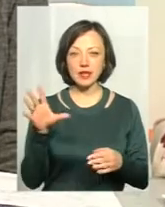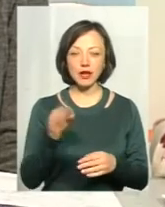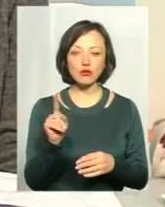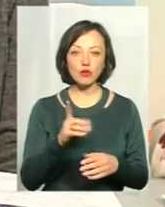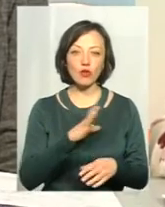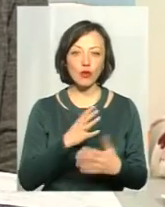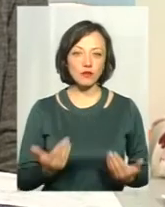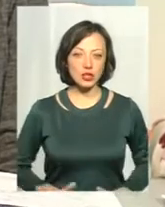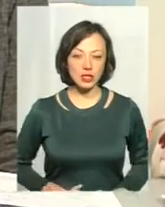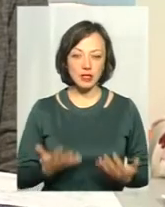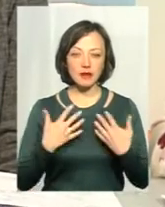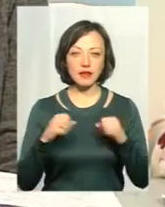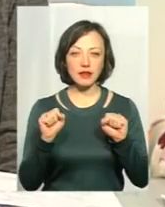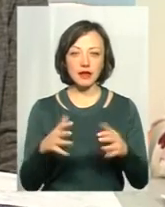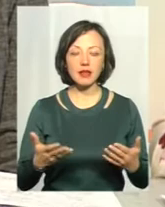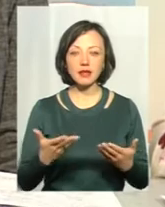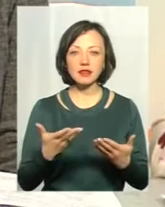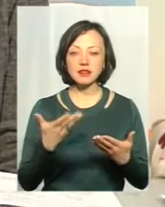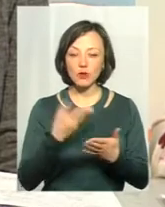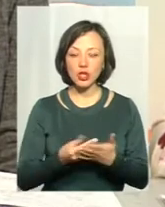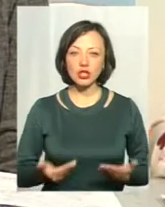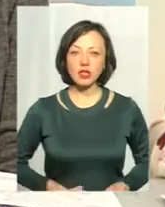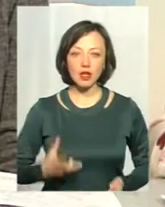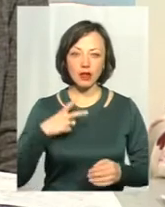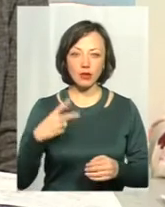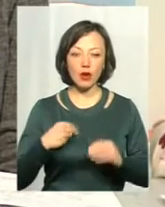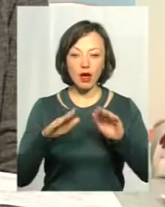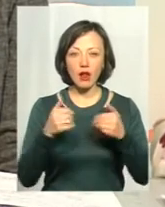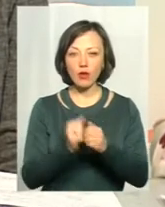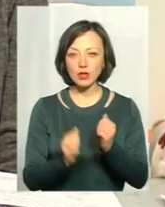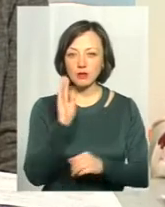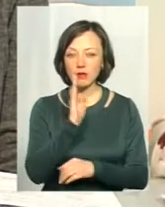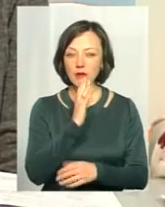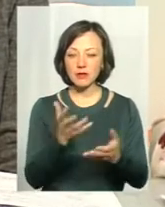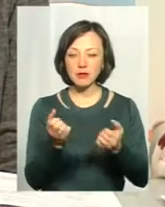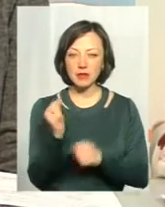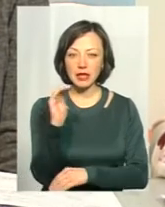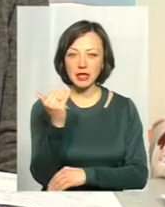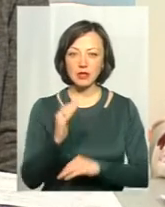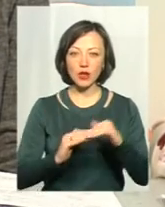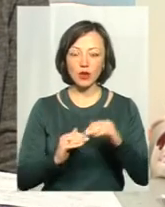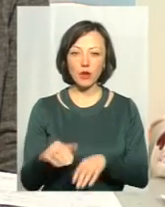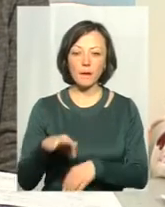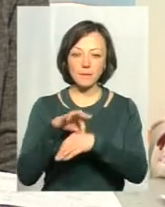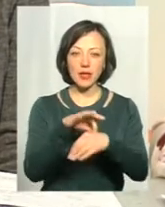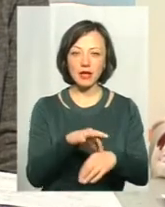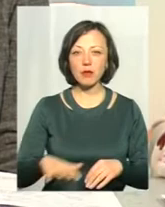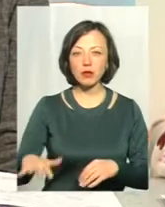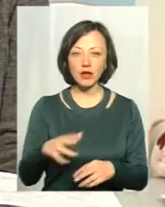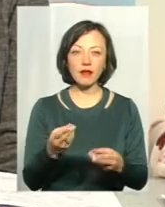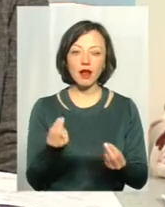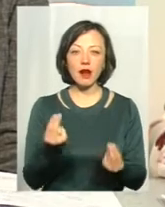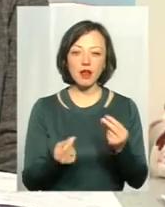в житті, і віддала все життя своїй доньці, і так я раджу кожній мамі, візьміть свою дитинку за руку, підіть з ним на площадку, де